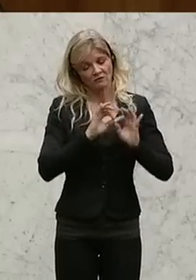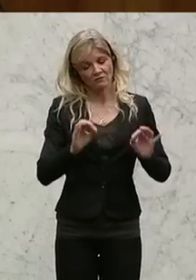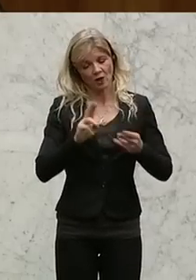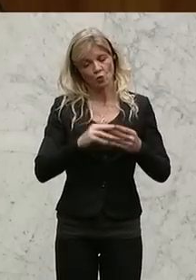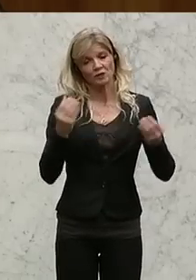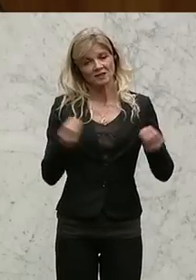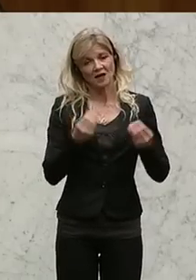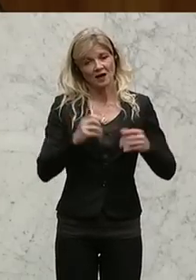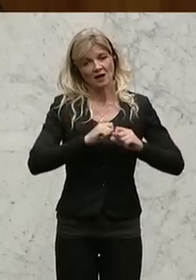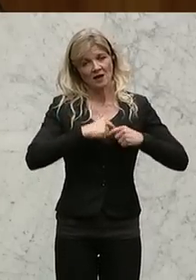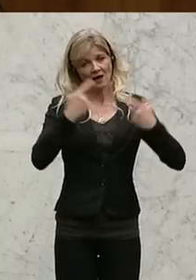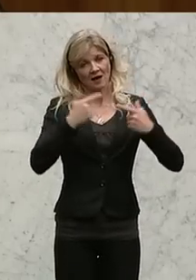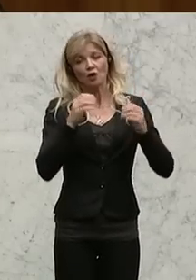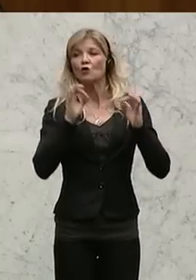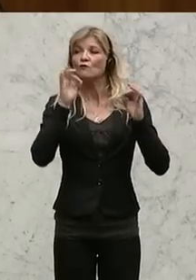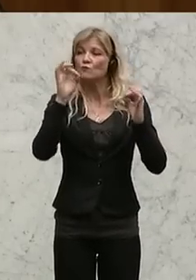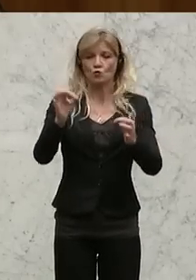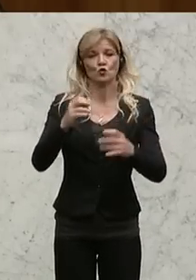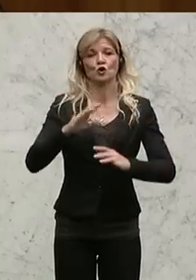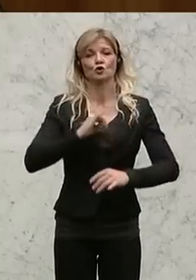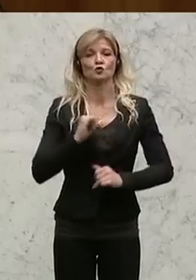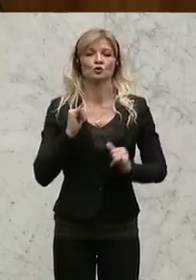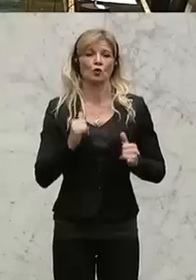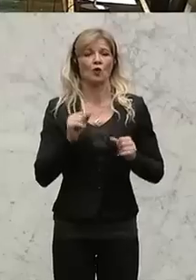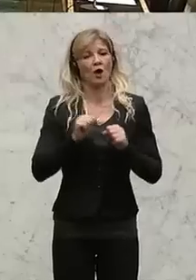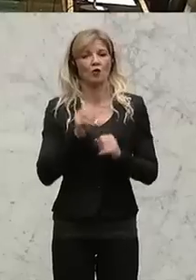der Südtiroler auch für die Zukunft.